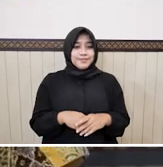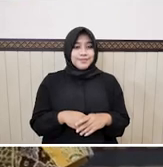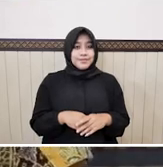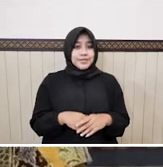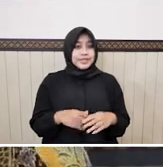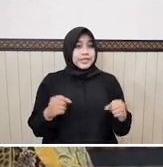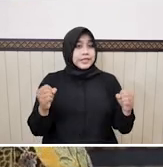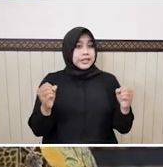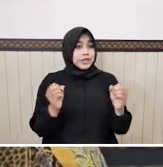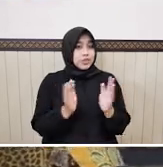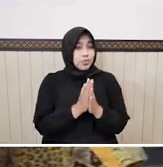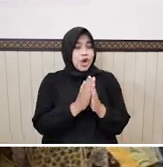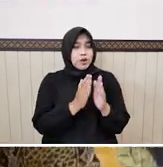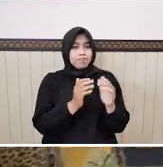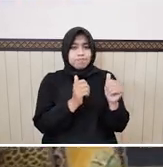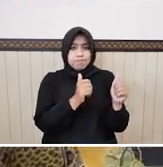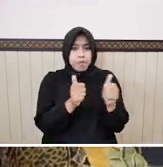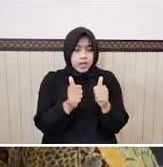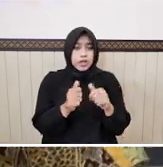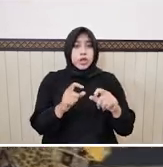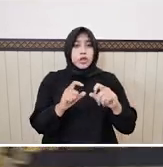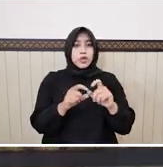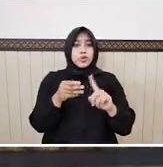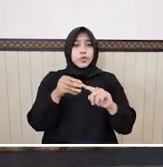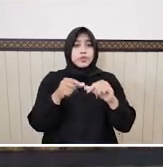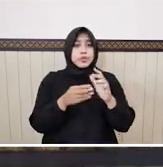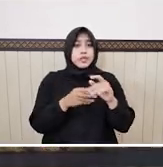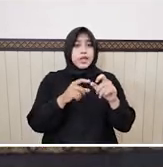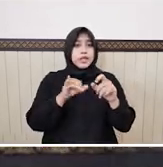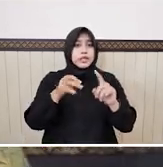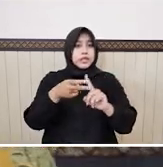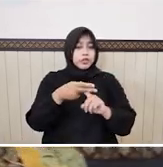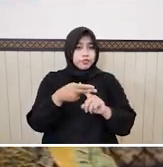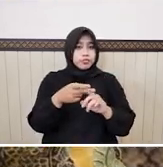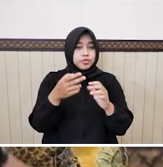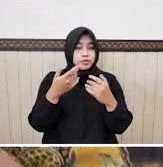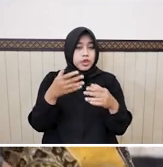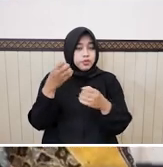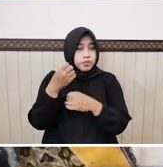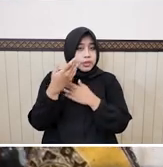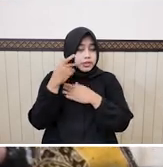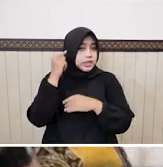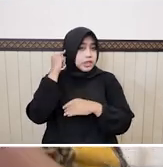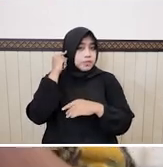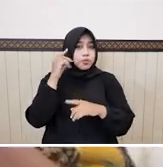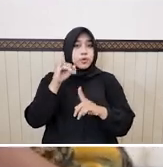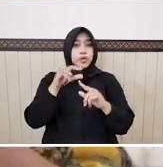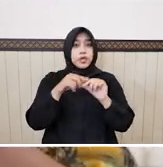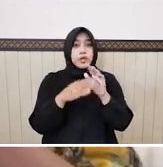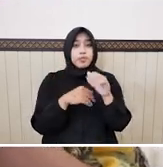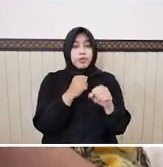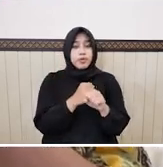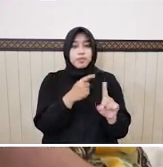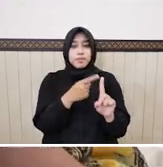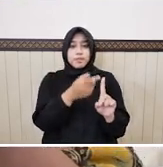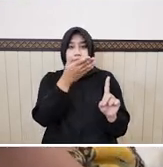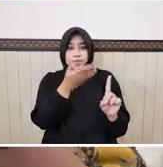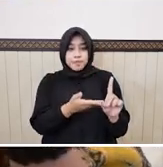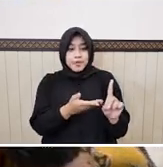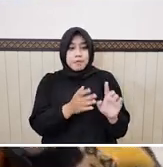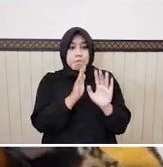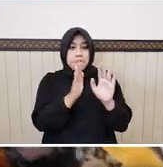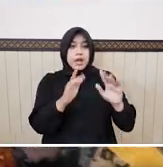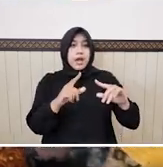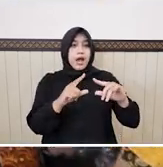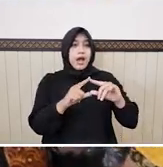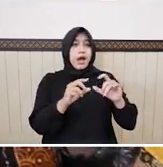kesimpulan yang sangat baik dan substantif tadi sudah disampaikan oleh Mbak Ipung bahwa pertama dari sekian banyak